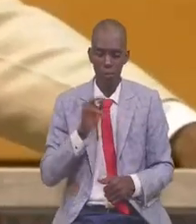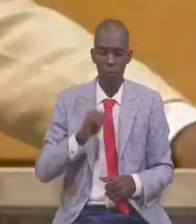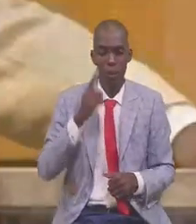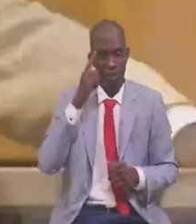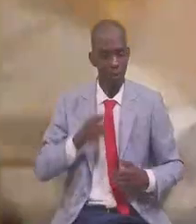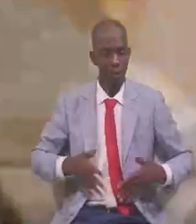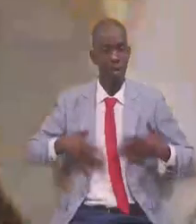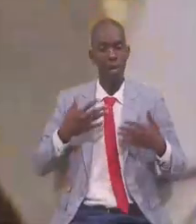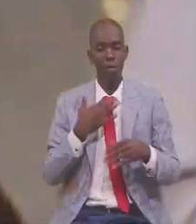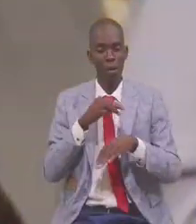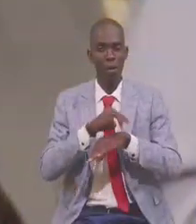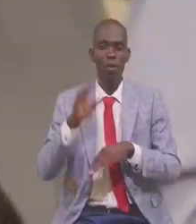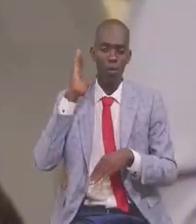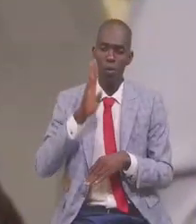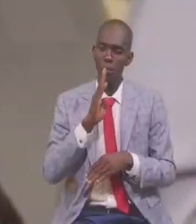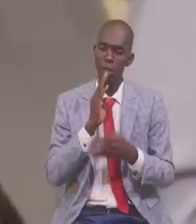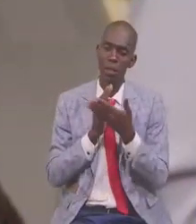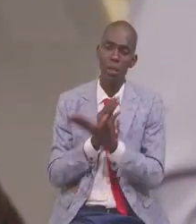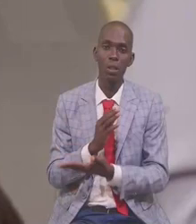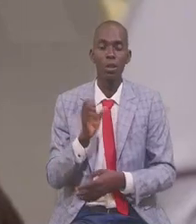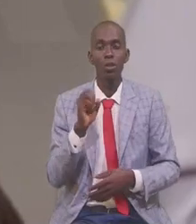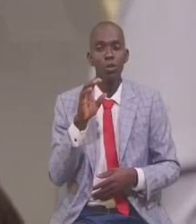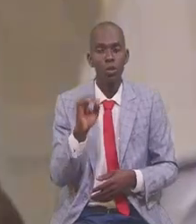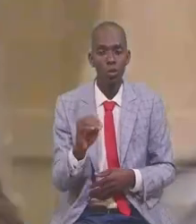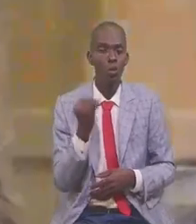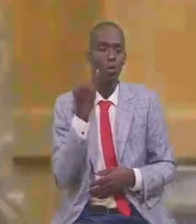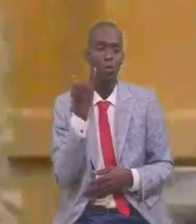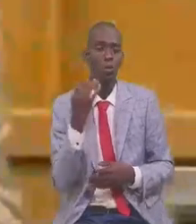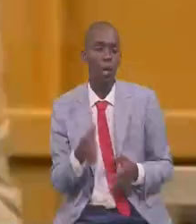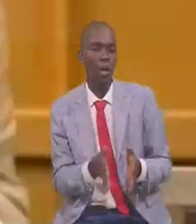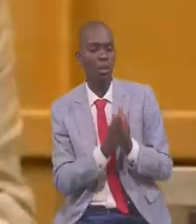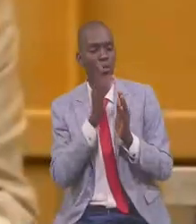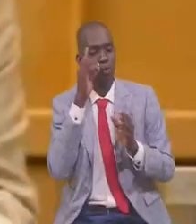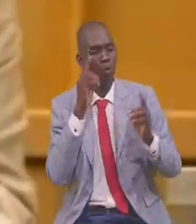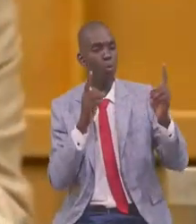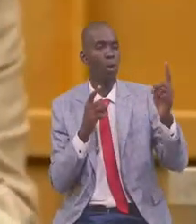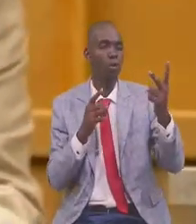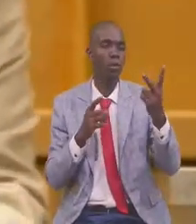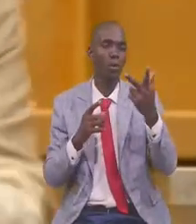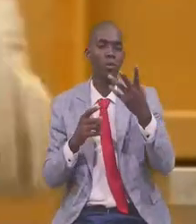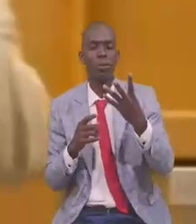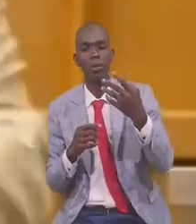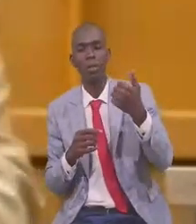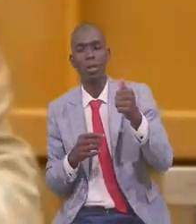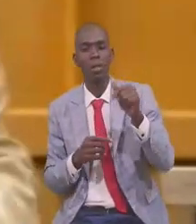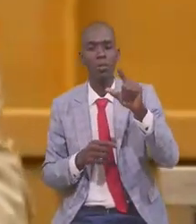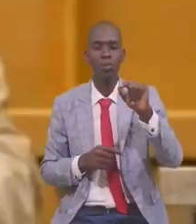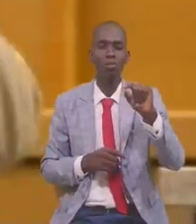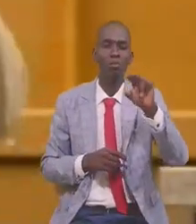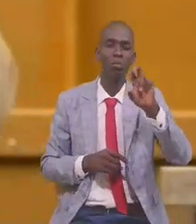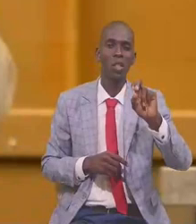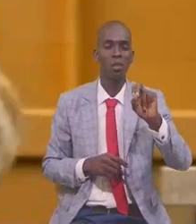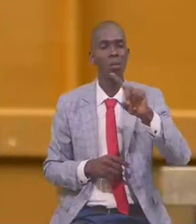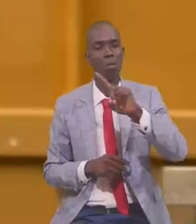ministère seront là. Ainsi donc, au lieu de demander 1, 2, 3, 4, 5, 10, 20, 30 et 100,